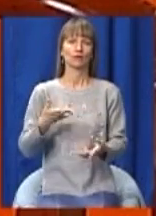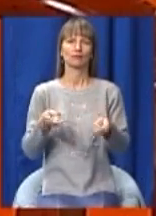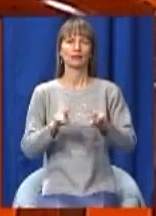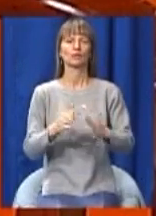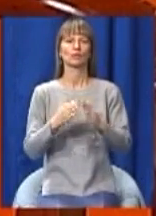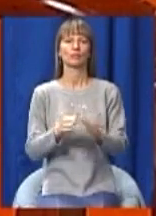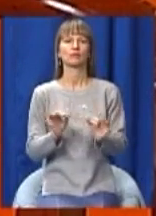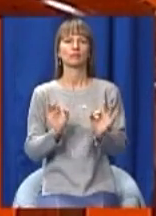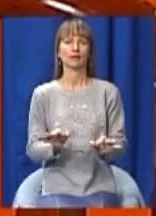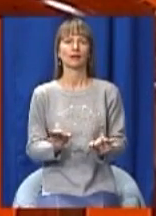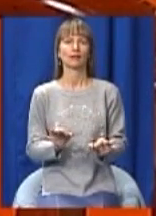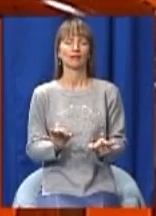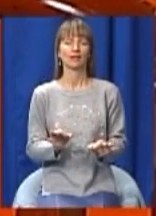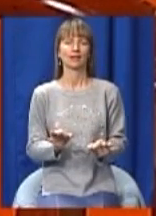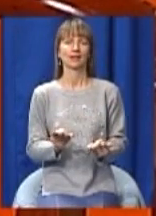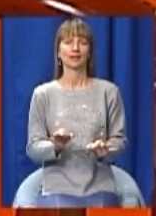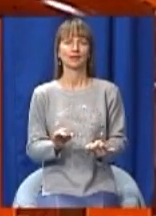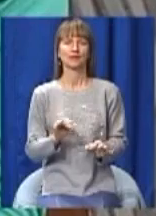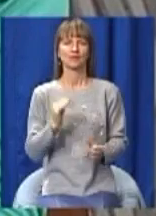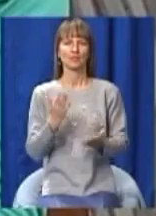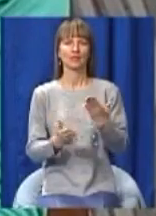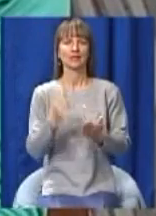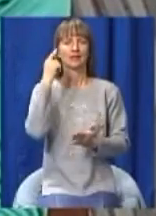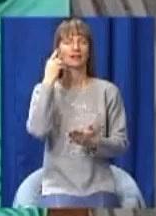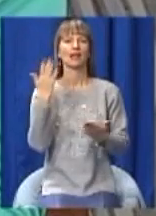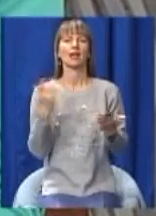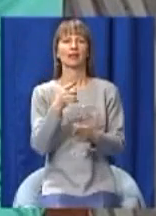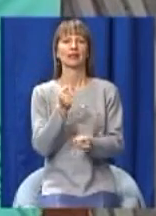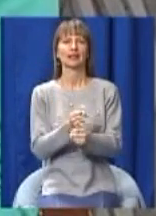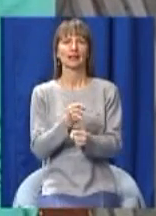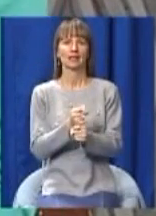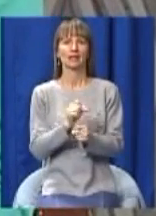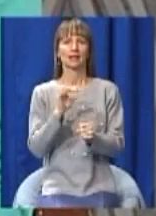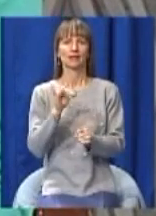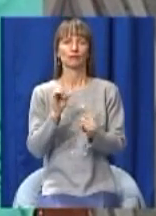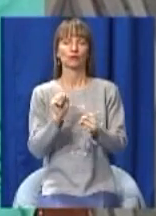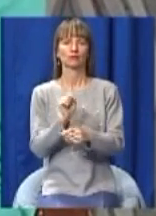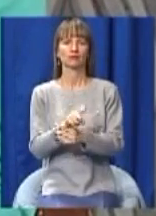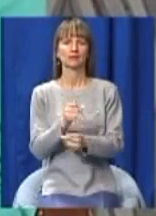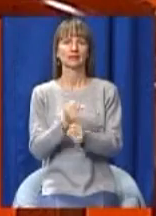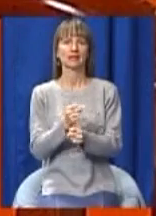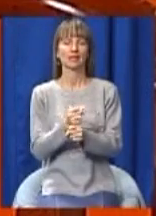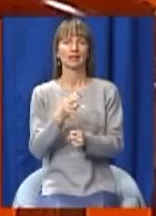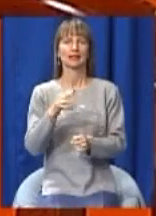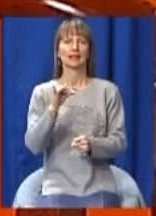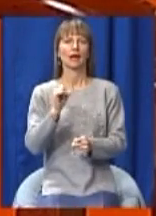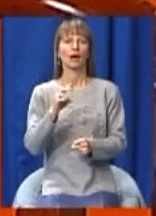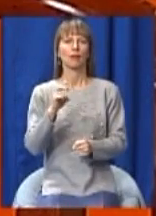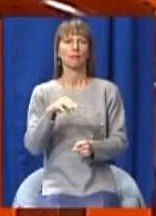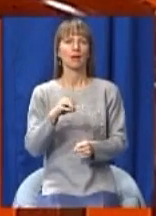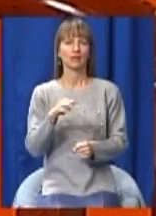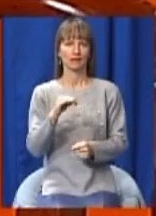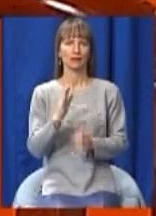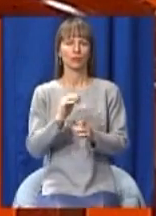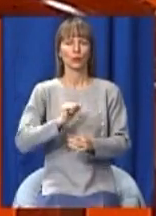тогда ману то правда дорогие вина поможет знаешь каковы их рабы ты не можешь на за молнии выход а врата диаманты друзьями просил итоговых